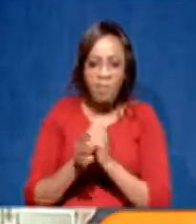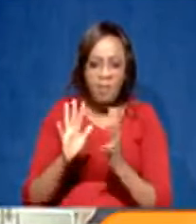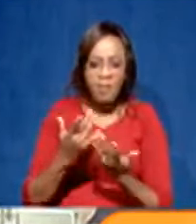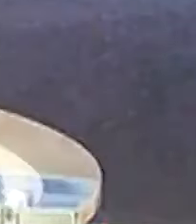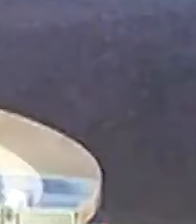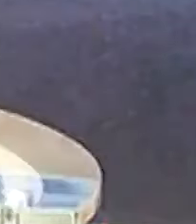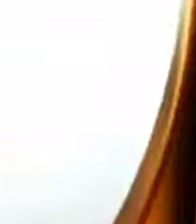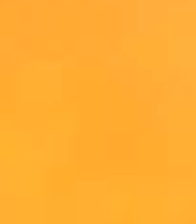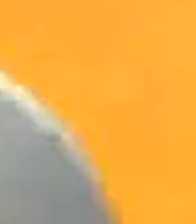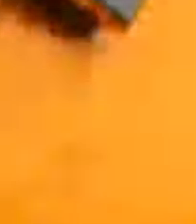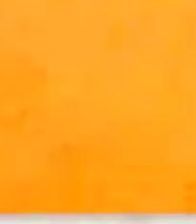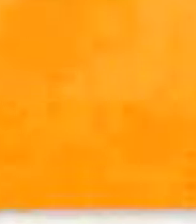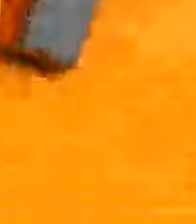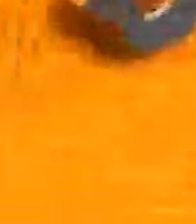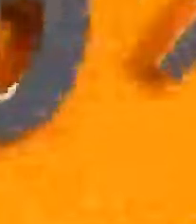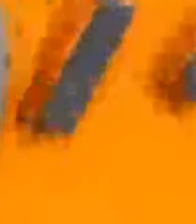kujikinga.